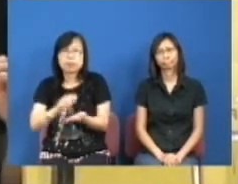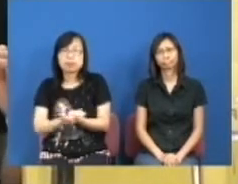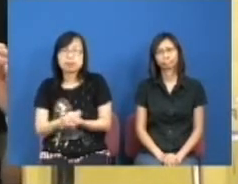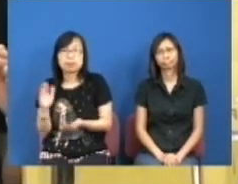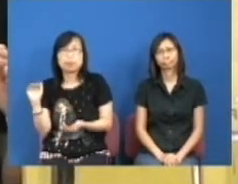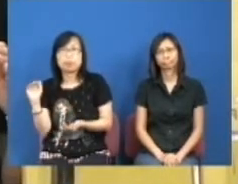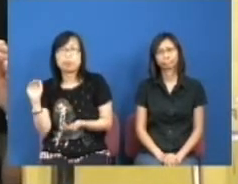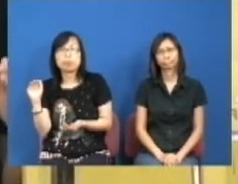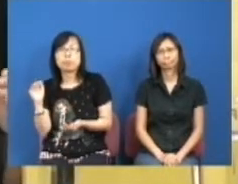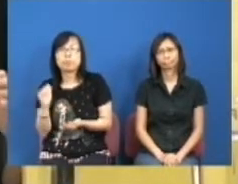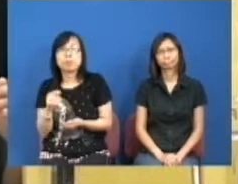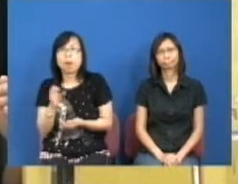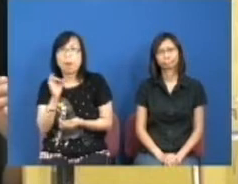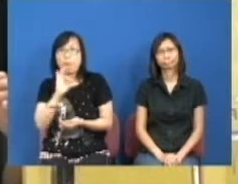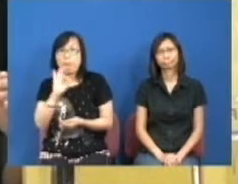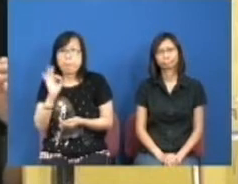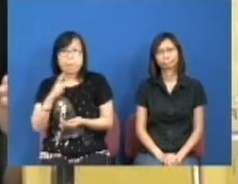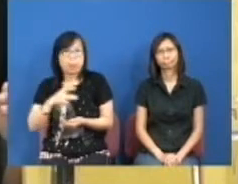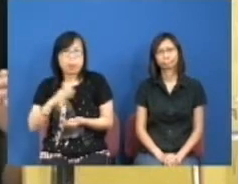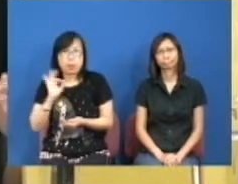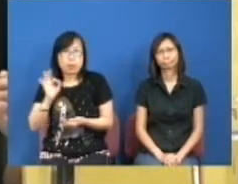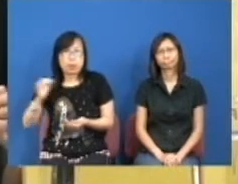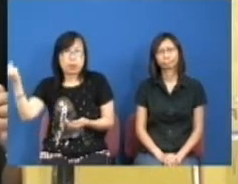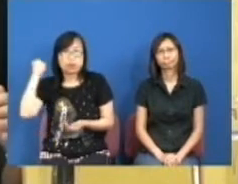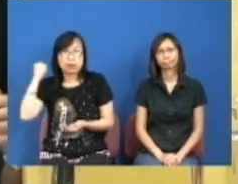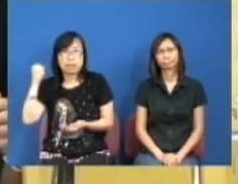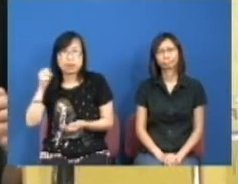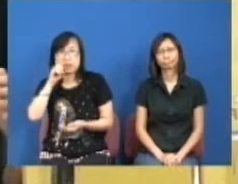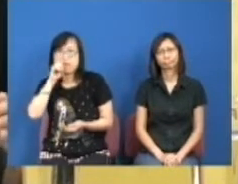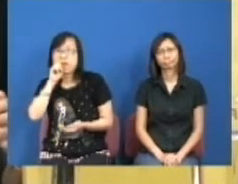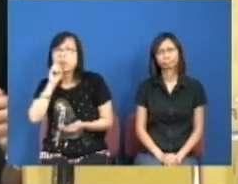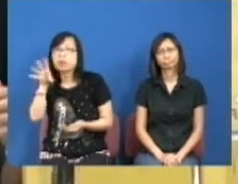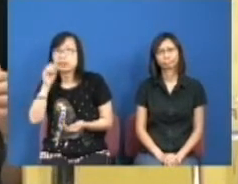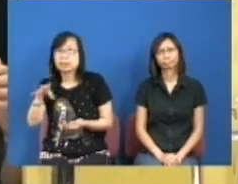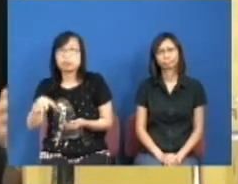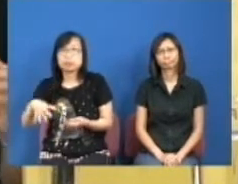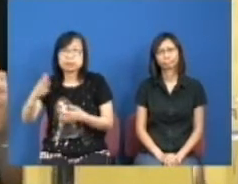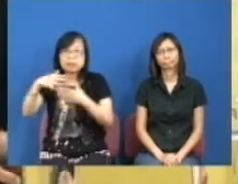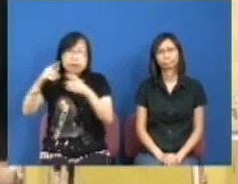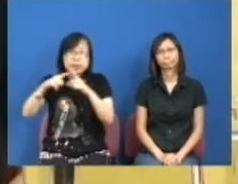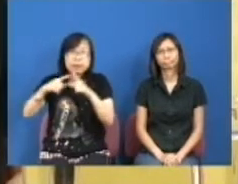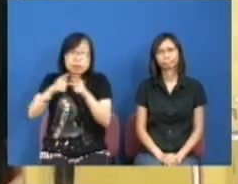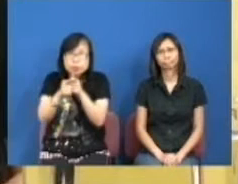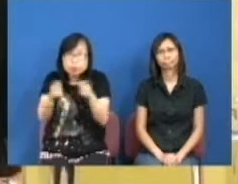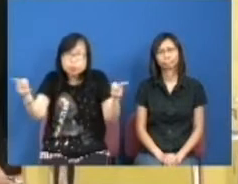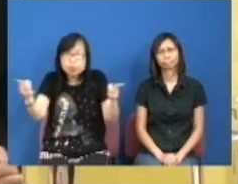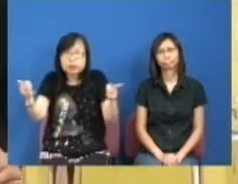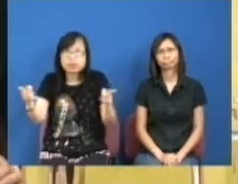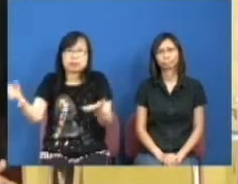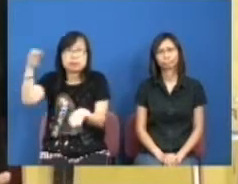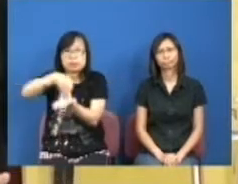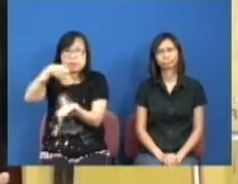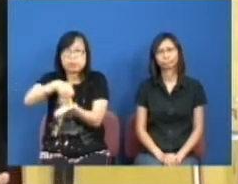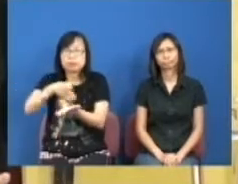是沒有這個能力呢去動員香港的市民作一些大規模和長期的參與